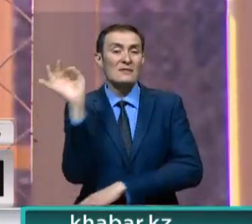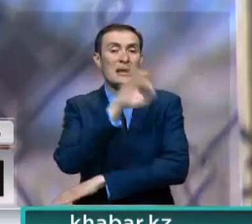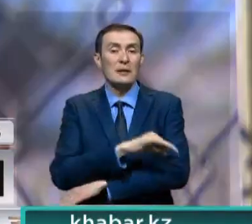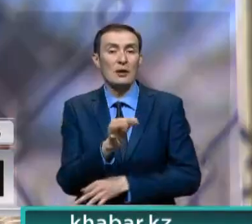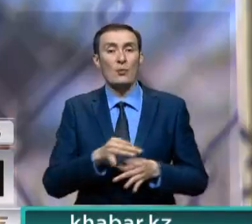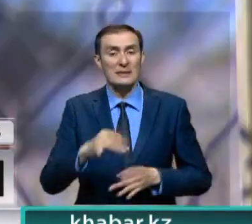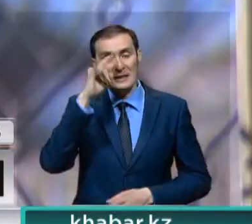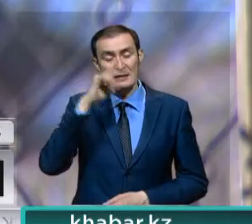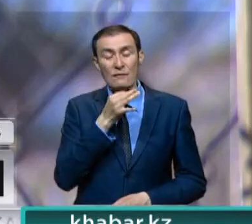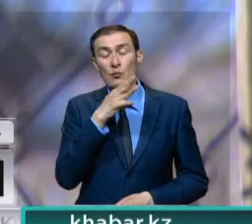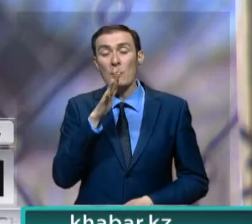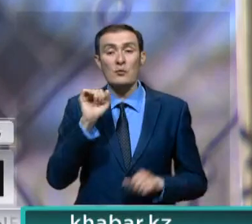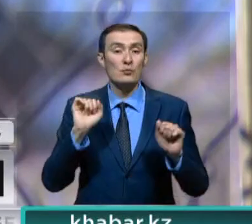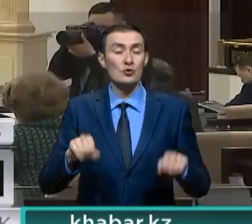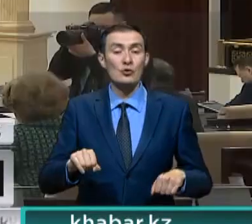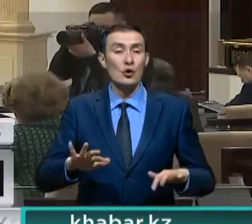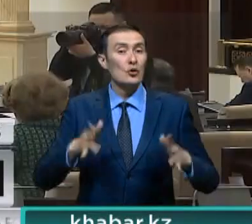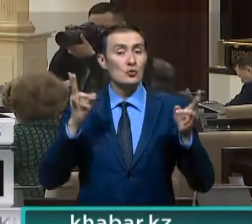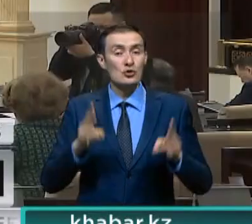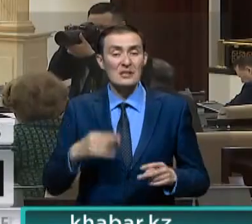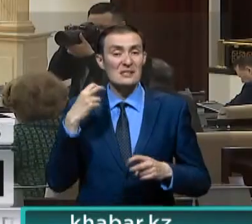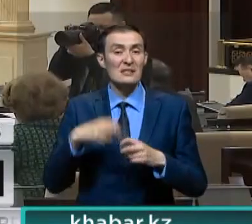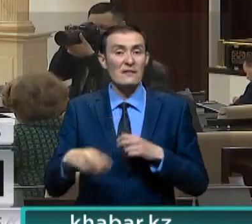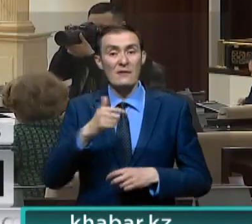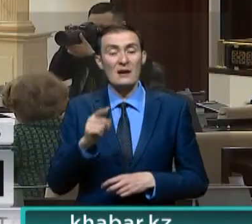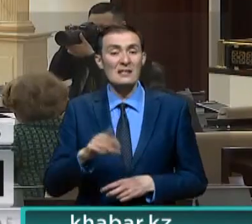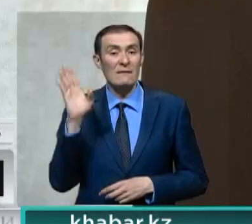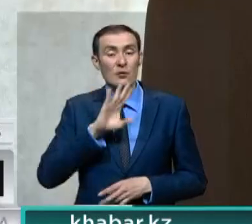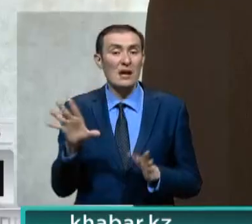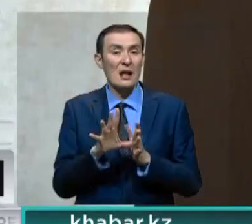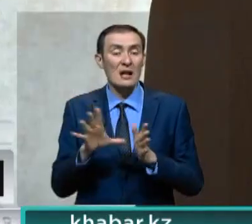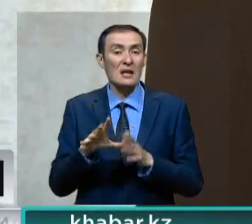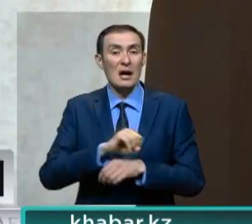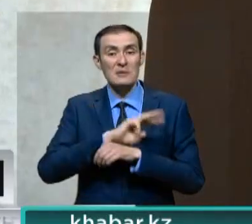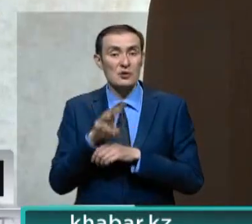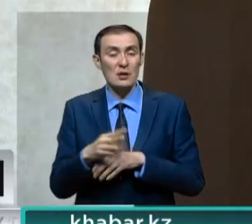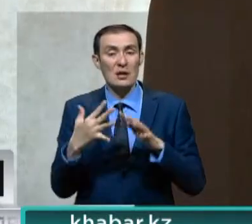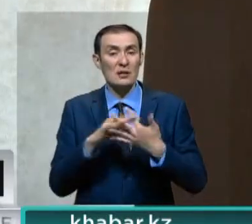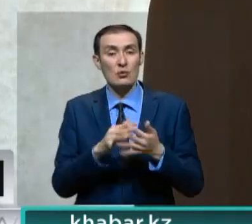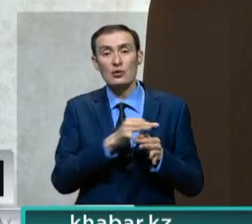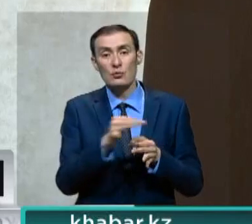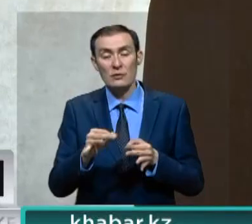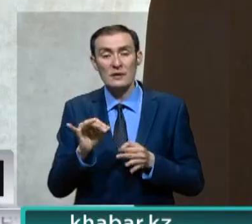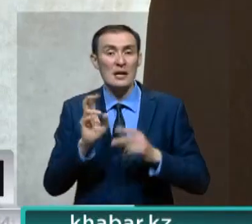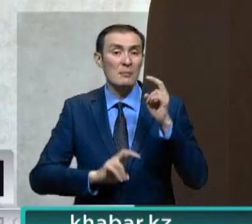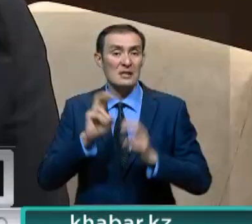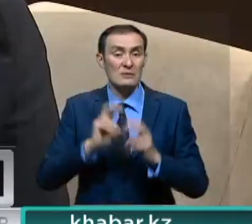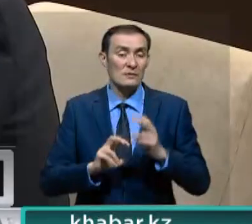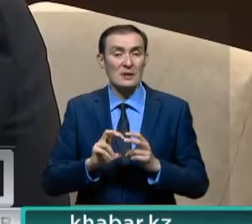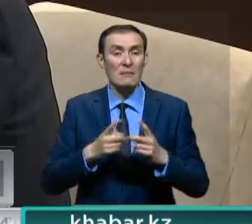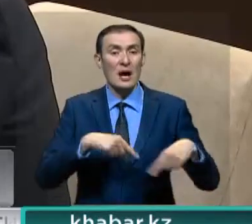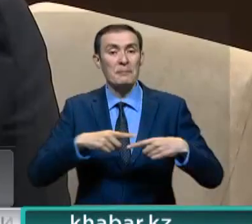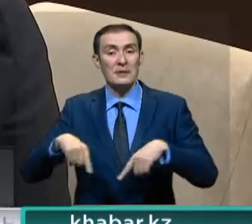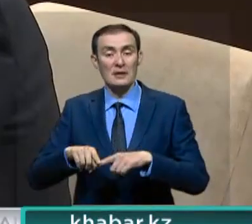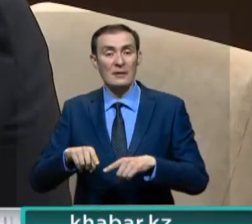страны, где в любой момент может случиться срыв газовода и электроснабжения населенных пунктов и производственных